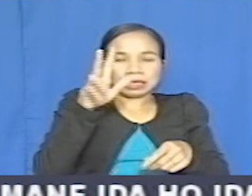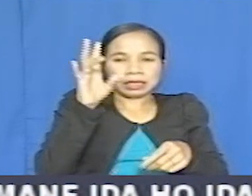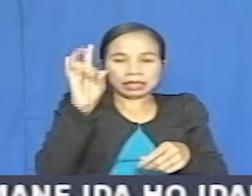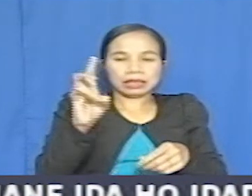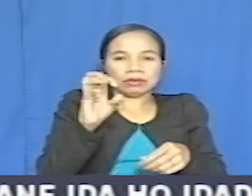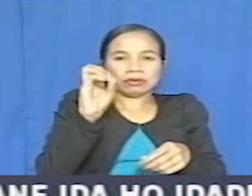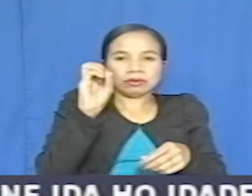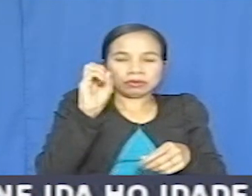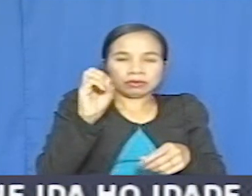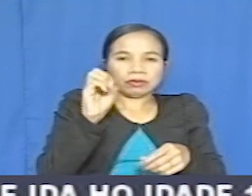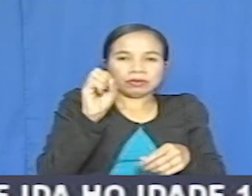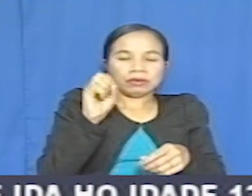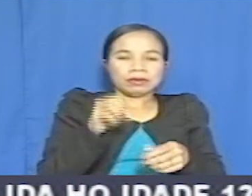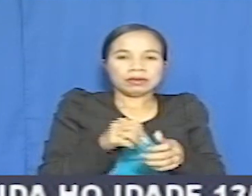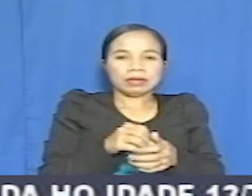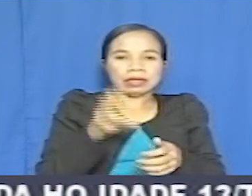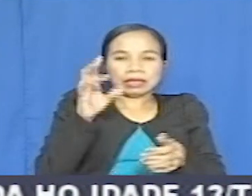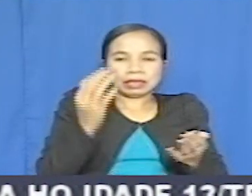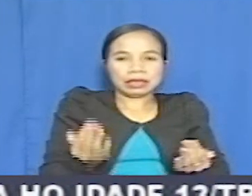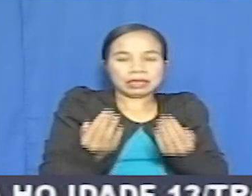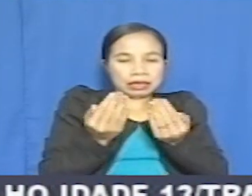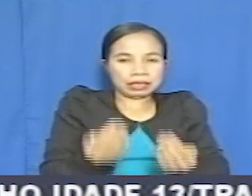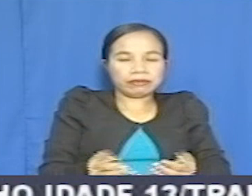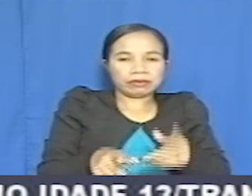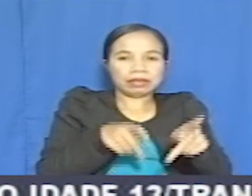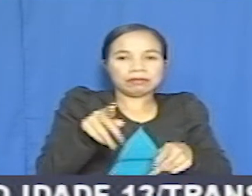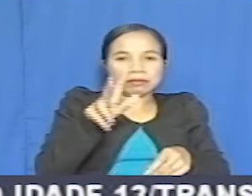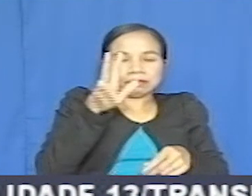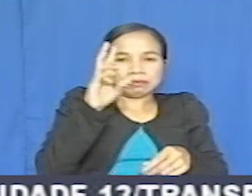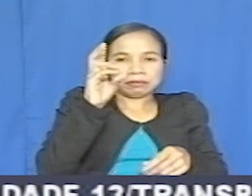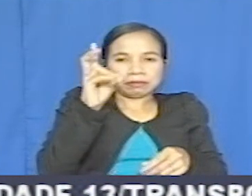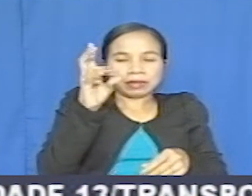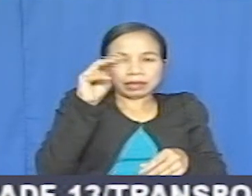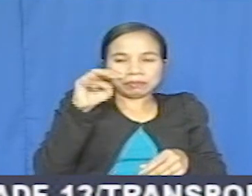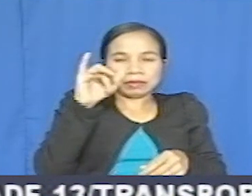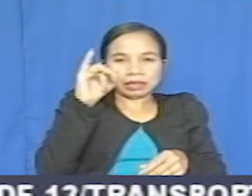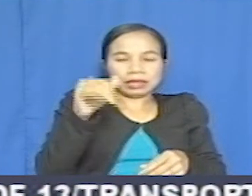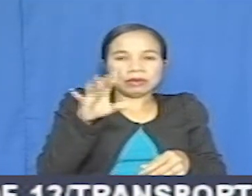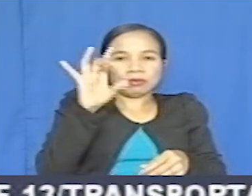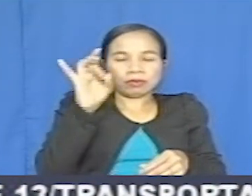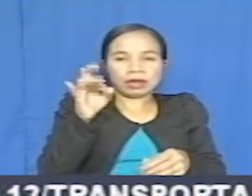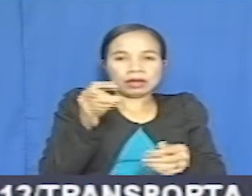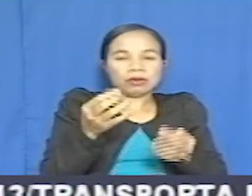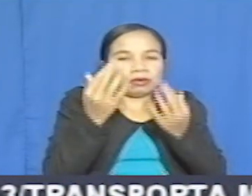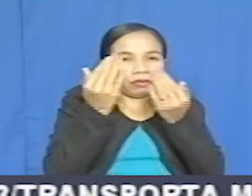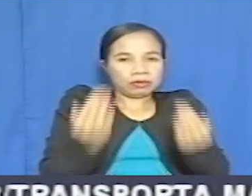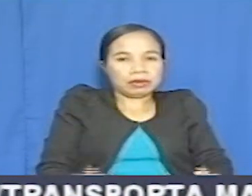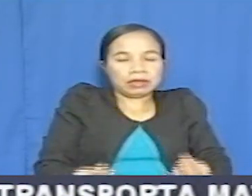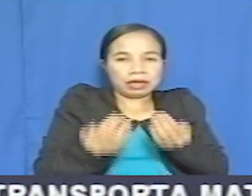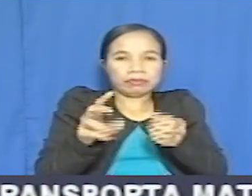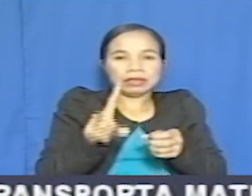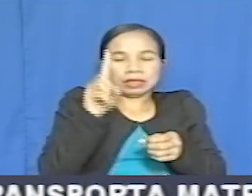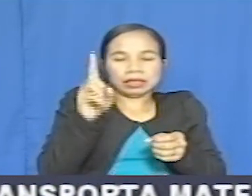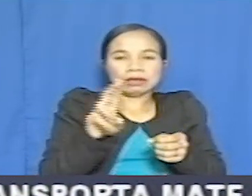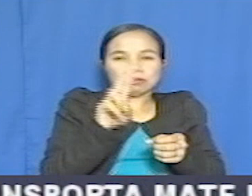obstercia categoria leve, na Ruanulu iha medicina interna, walu categoria grave, Ida usa